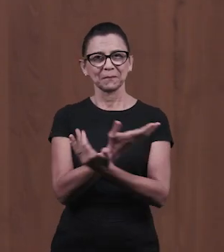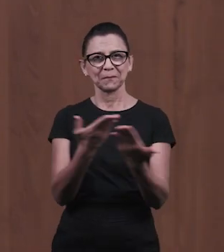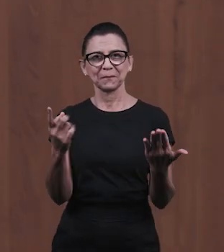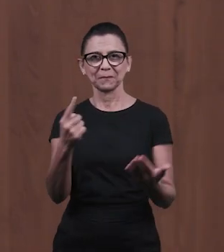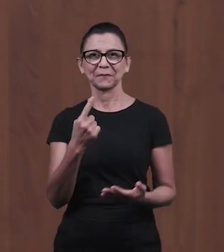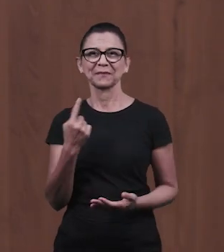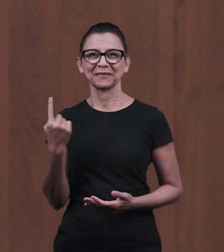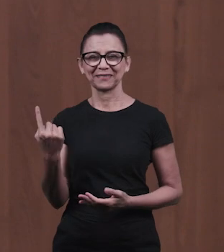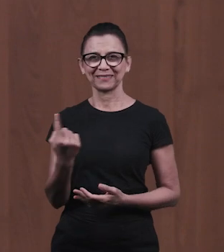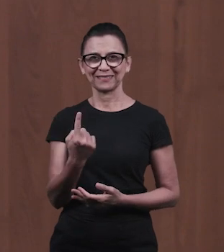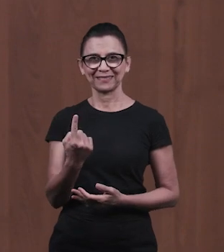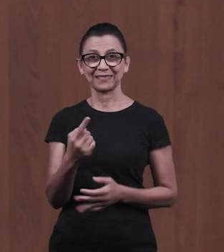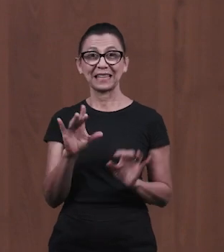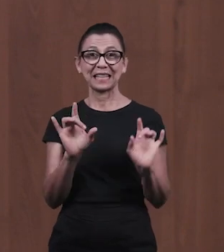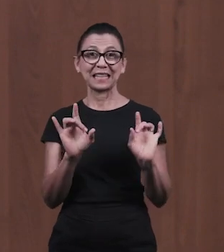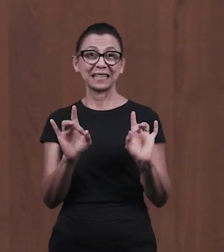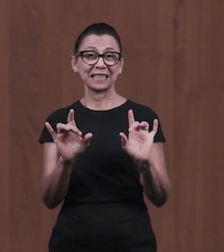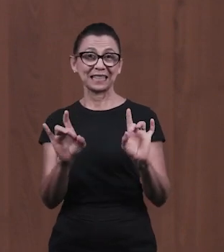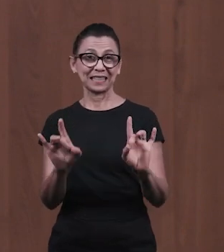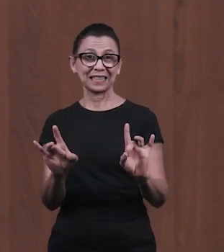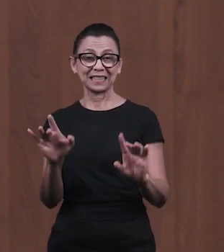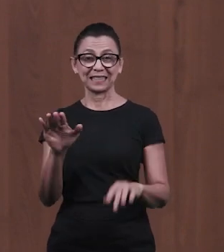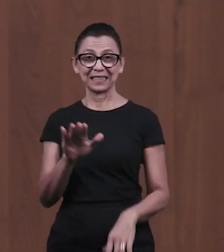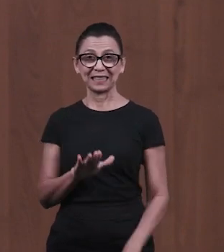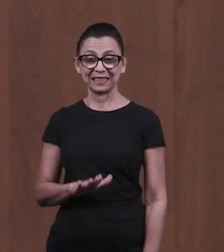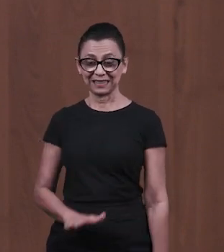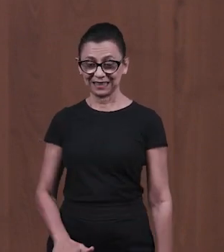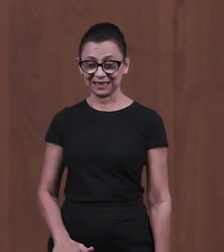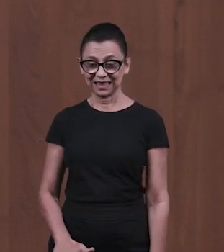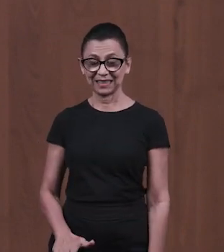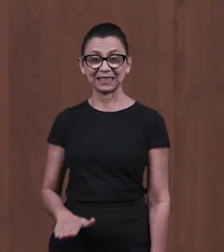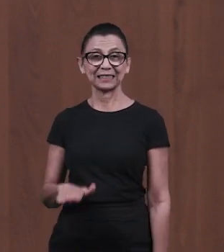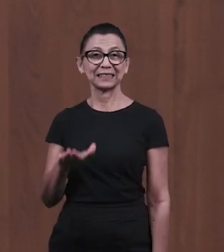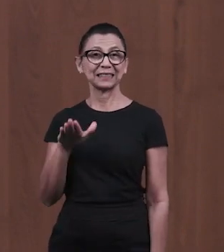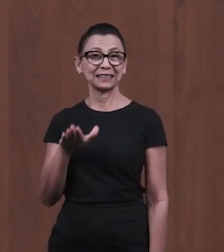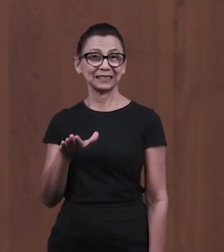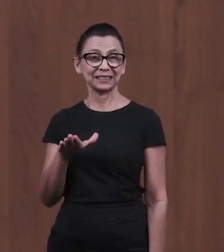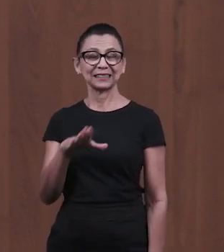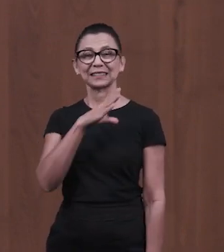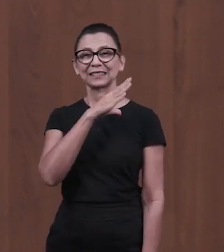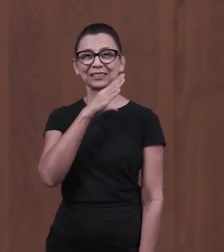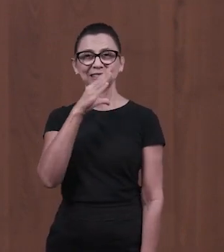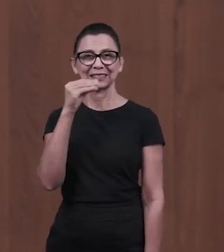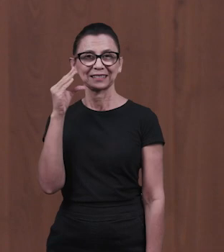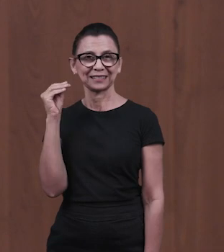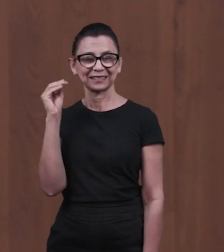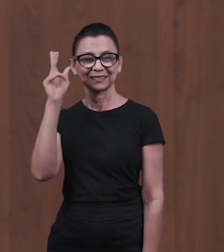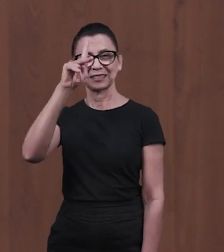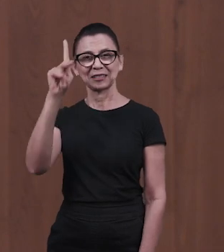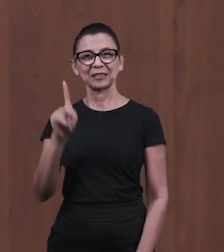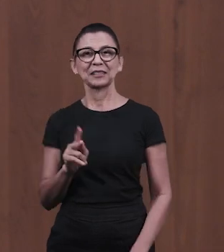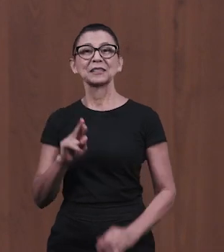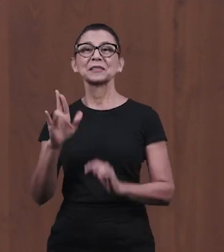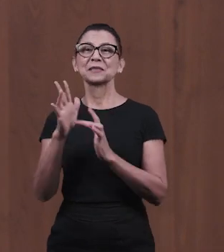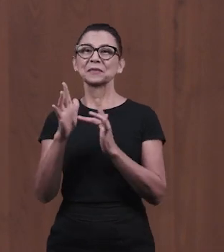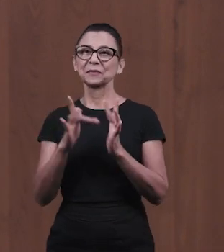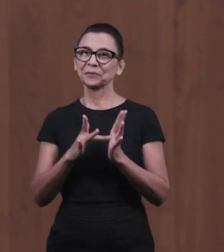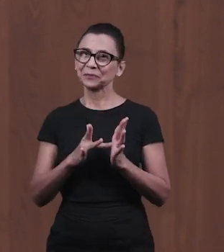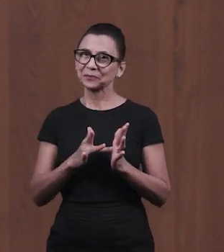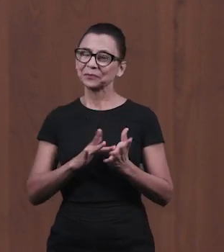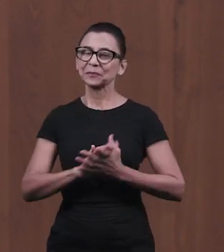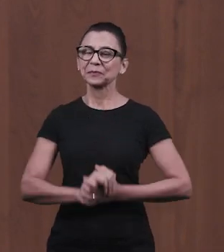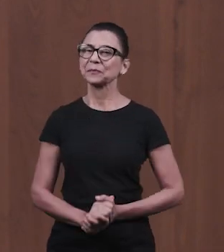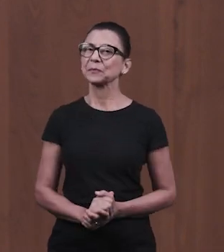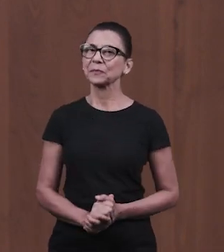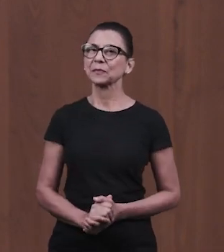Приветствуем всех миром Господа Иисуса, в особенности наших детей и подростков. Приветствуем миром Иисуса. Мы с